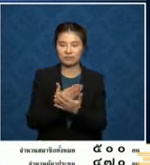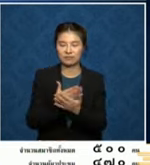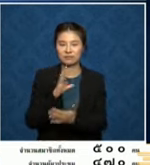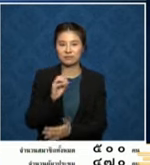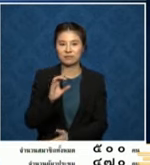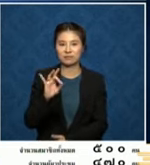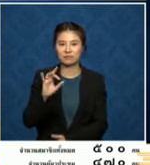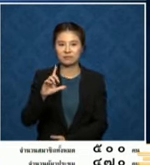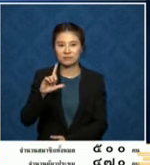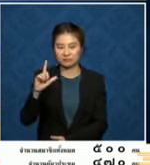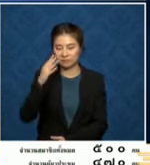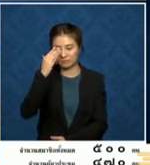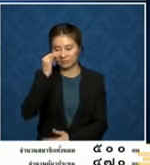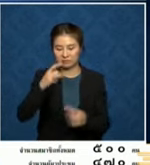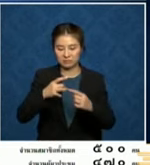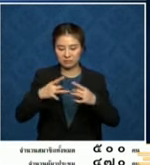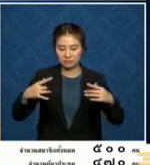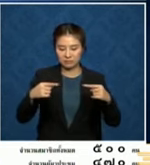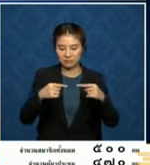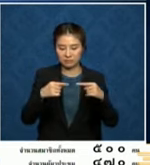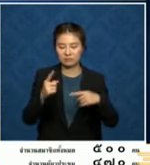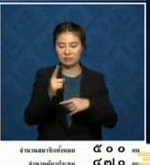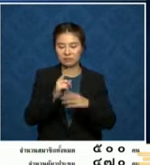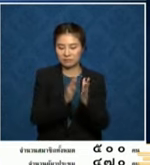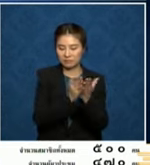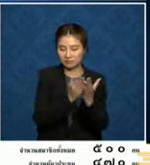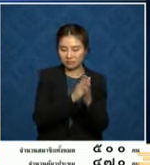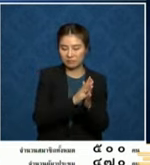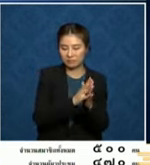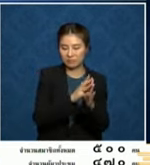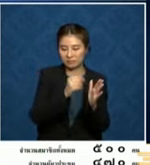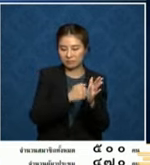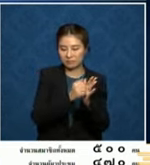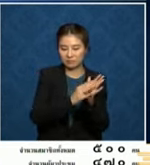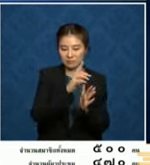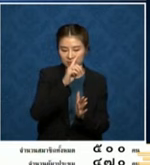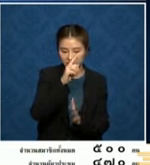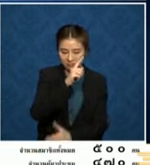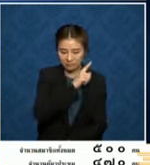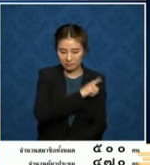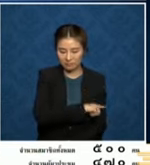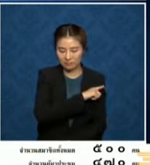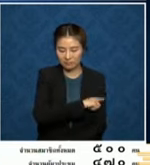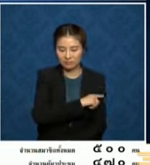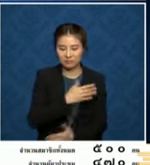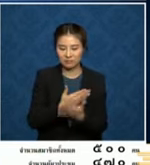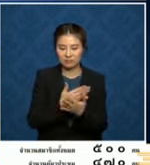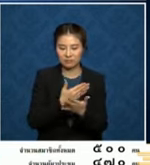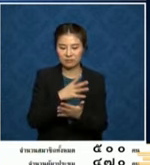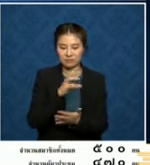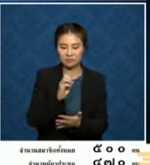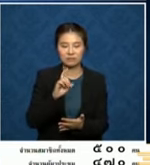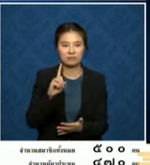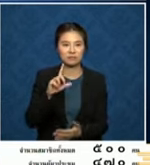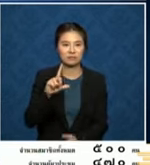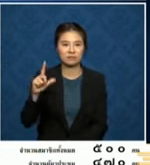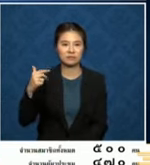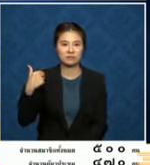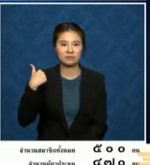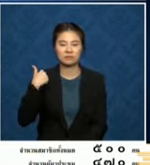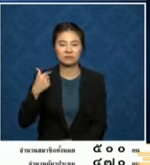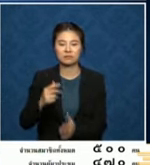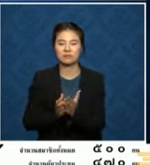าทำไมไม่ตรงกับเล่มขาวคาดแดงซึ่งใส่61ล้านกว่าปรากฏว่าส